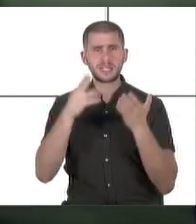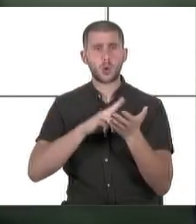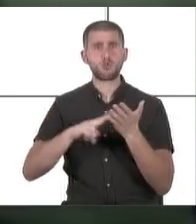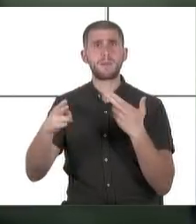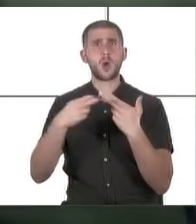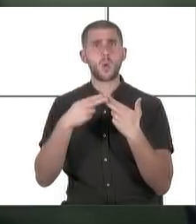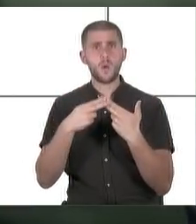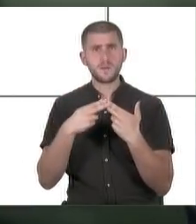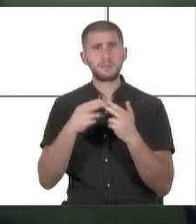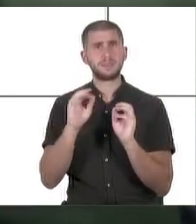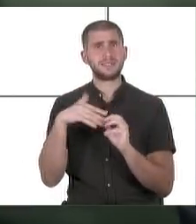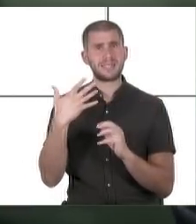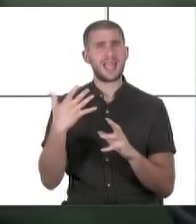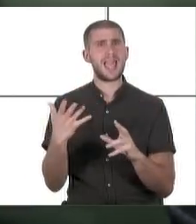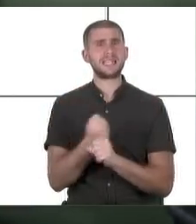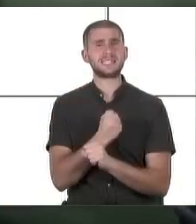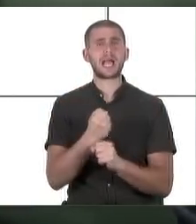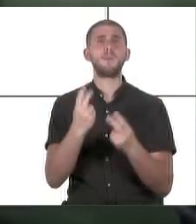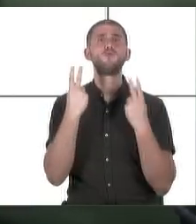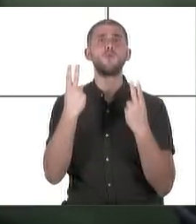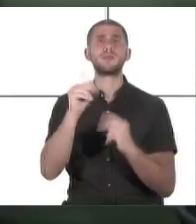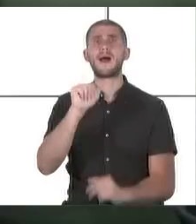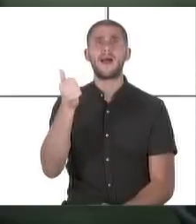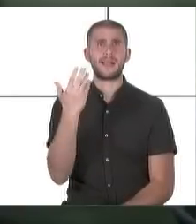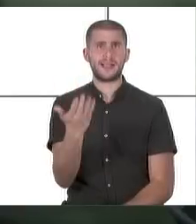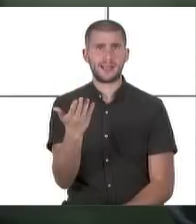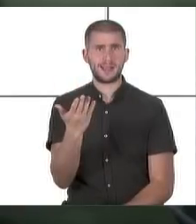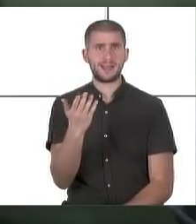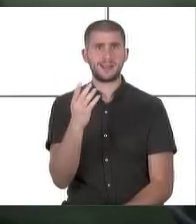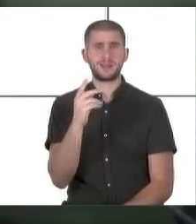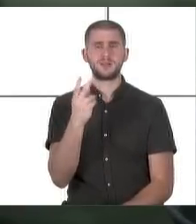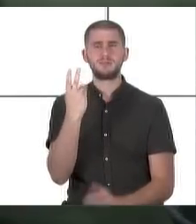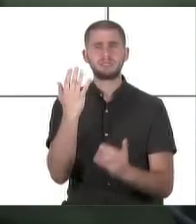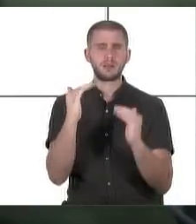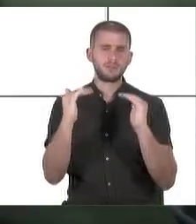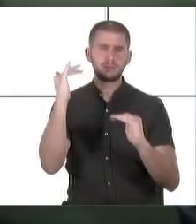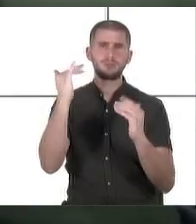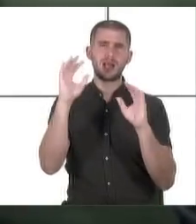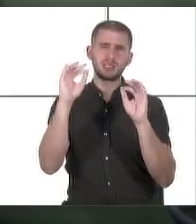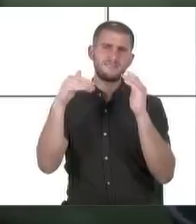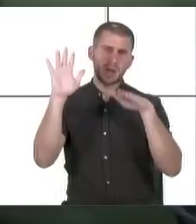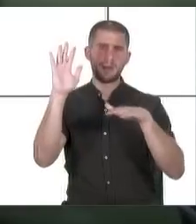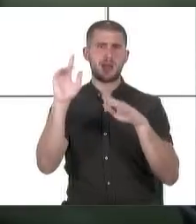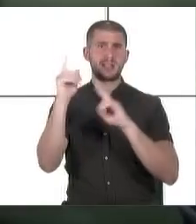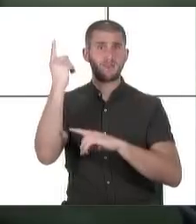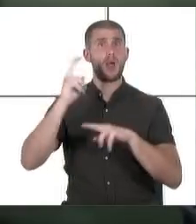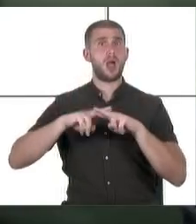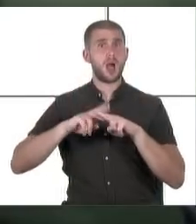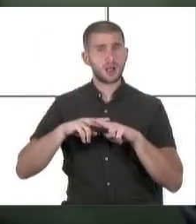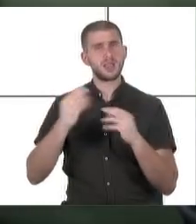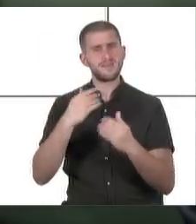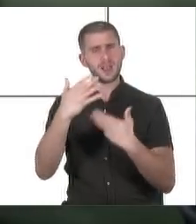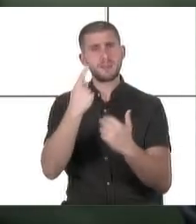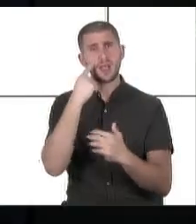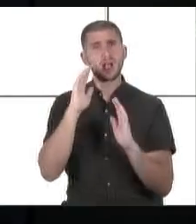הקרובים בזה שיהיה הישג המשמעותי ביותר, אותו דו ספרתי גבוה, אחרי זה יבואו הדברים, כי